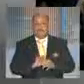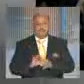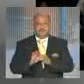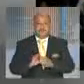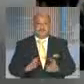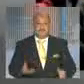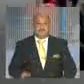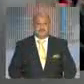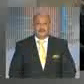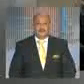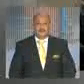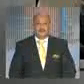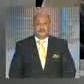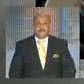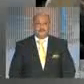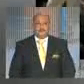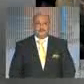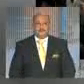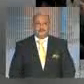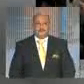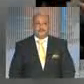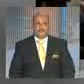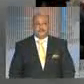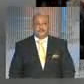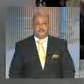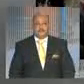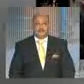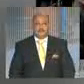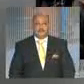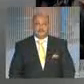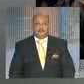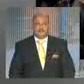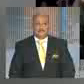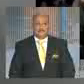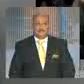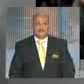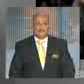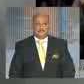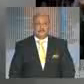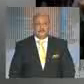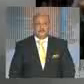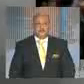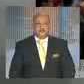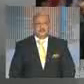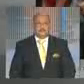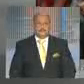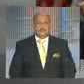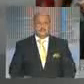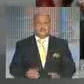تقريب 2716 متدخل من منتج ومحول ومصدر.